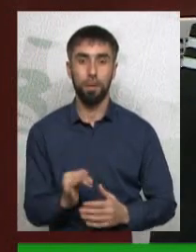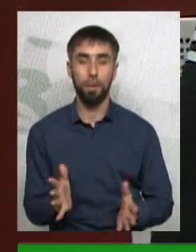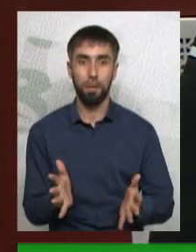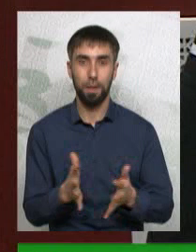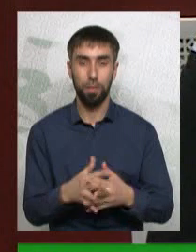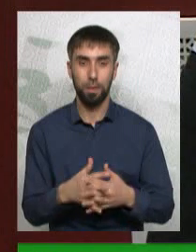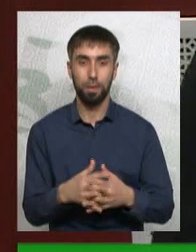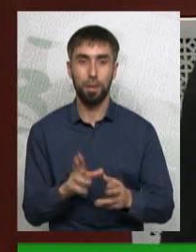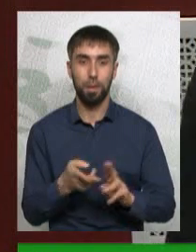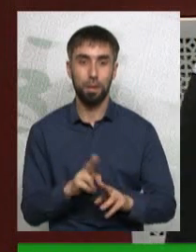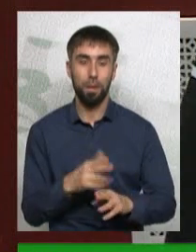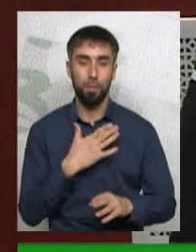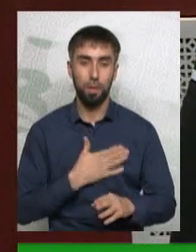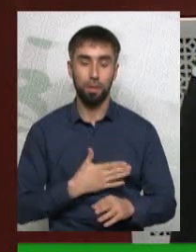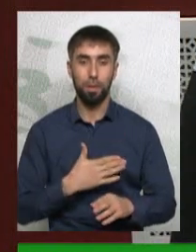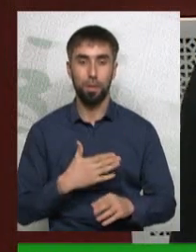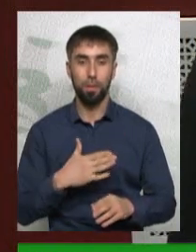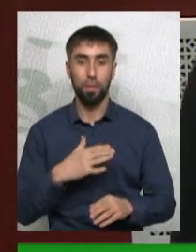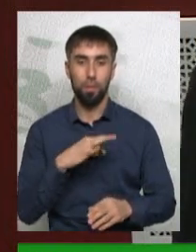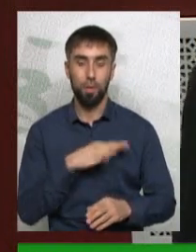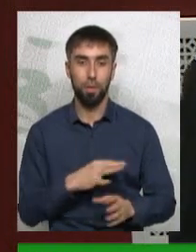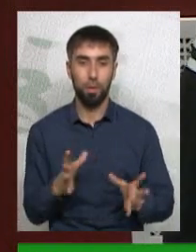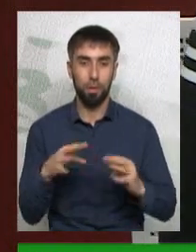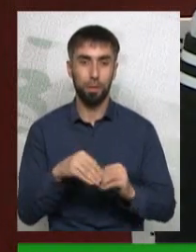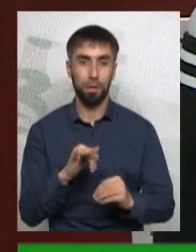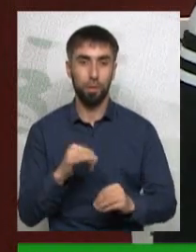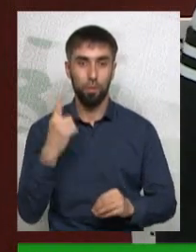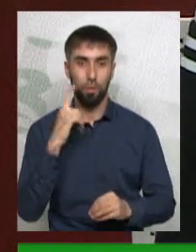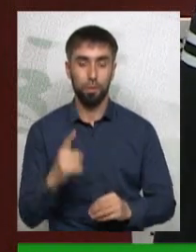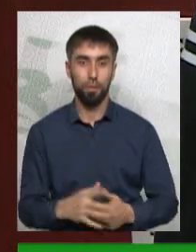совместить вот это приятное с полезным. И думаем, что